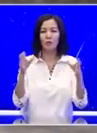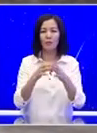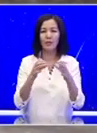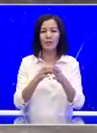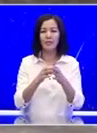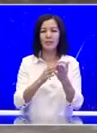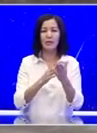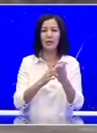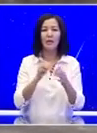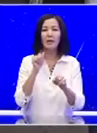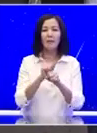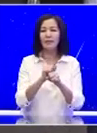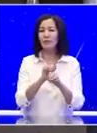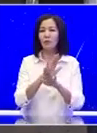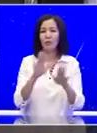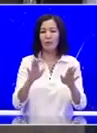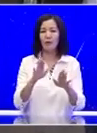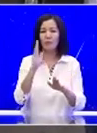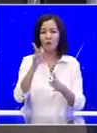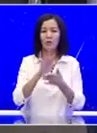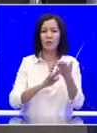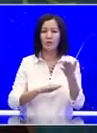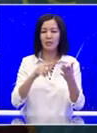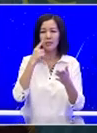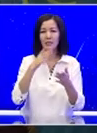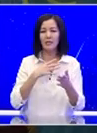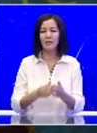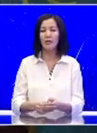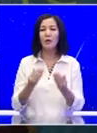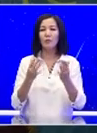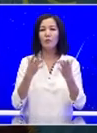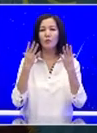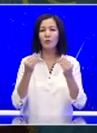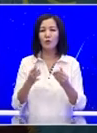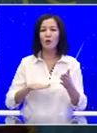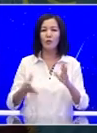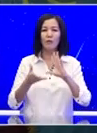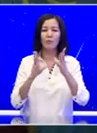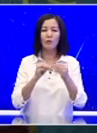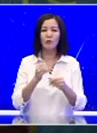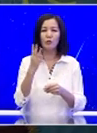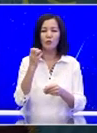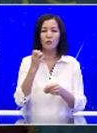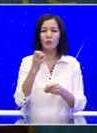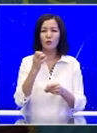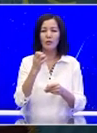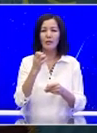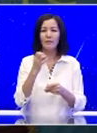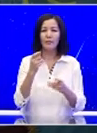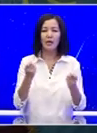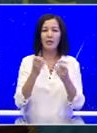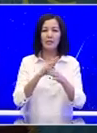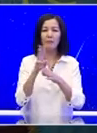бұл бастаманың тоқтап қалмайтынын, әлі де жалғасатынын айтады. Бүгінгі күні аудан бойынша 400-ге жуық аз